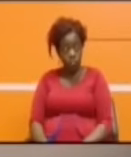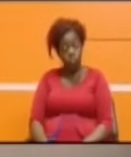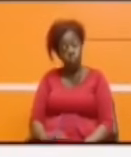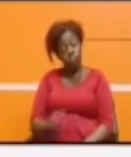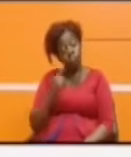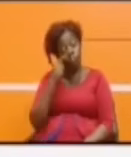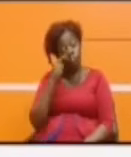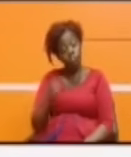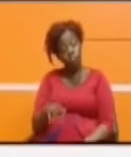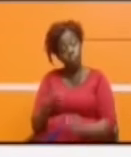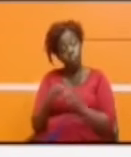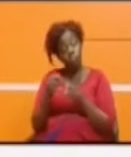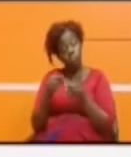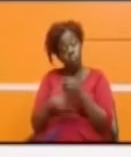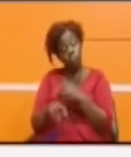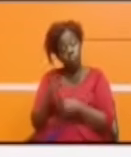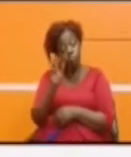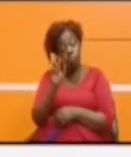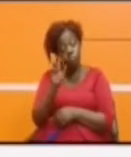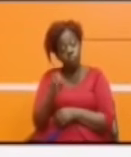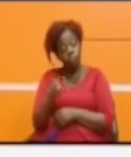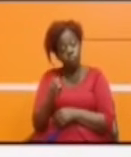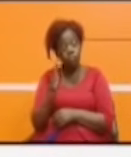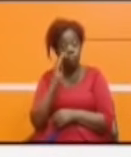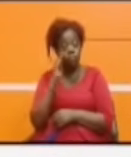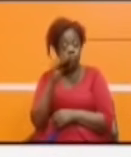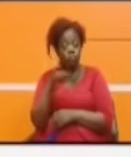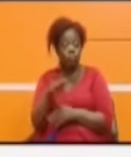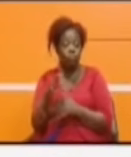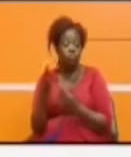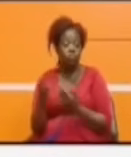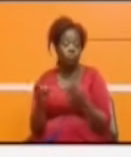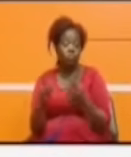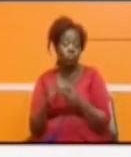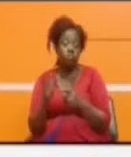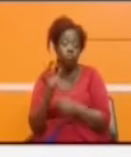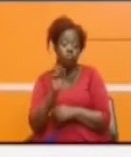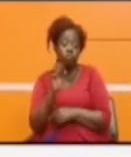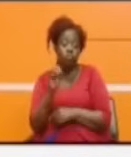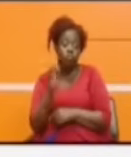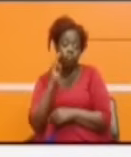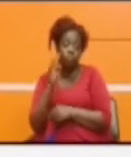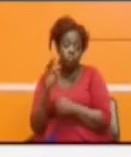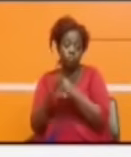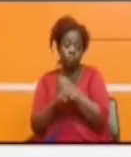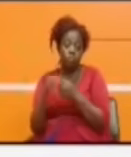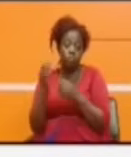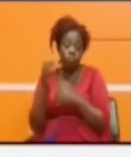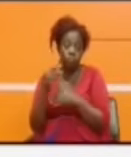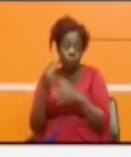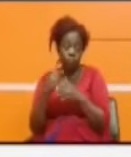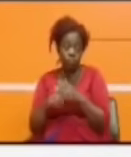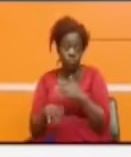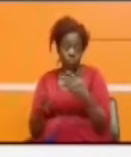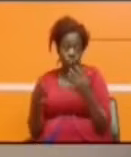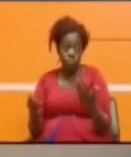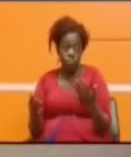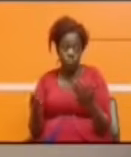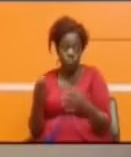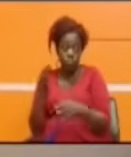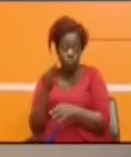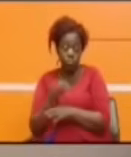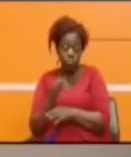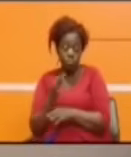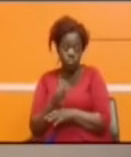80 nawe kikukwasa ensonyi. Omukyala n'amusenda senda yatunda obukadde 80 ebyaddirira omukyala gye yamuyiyiza ne